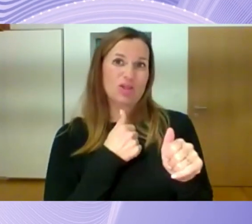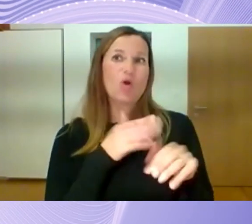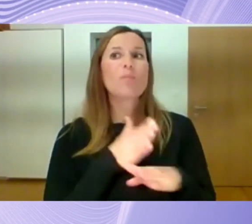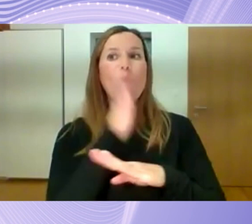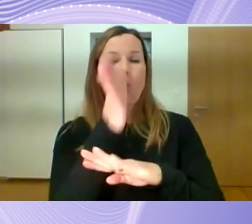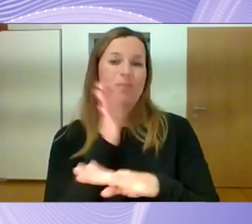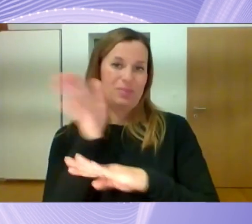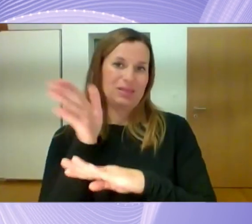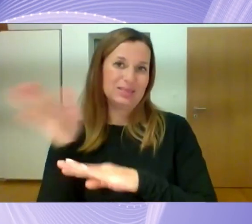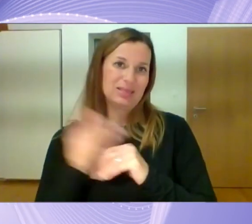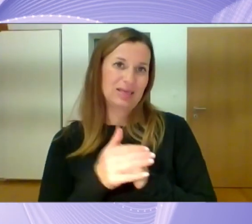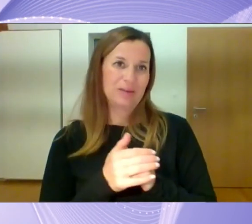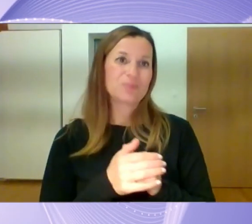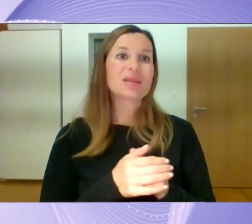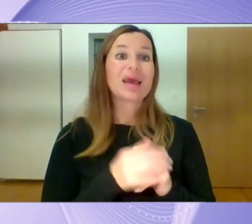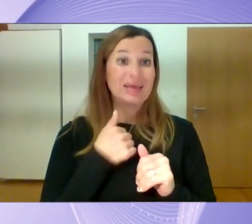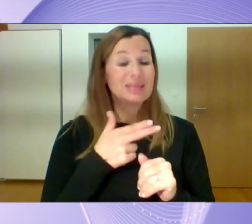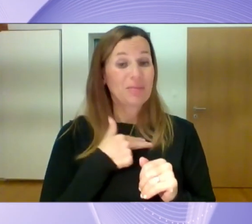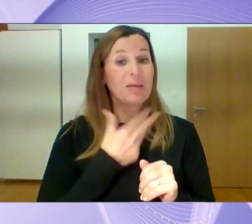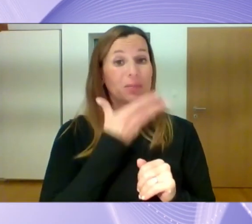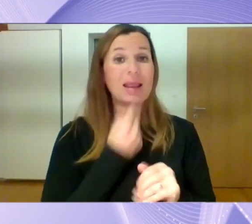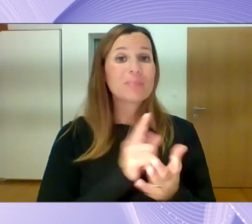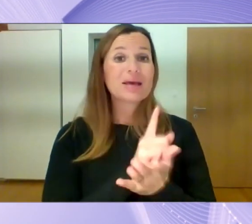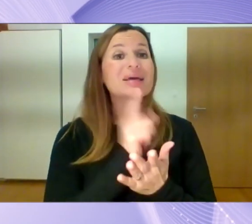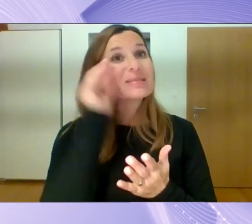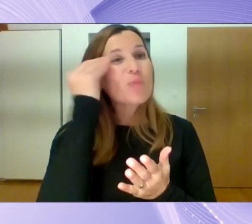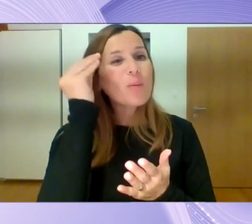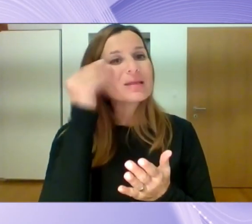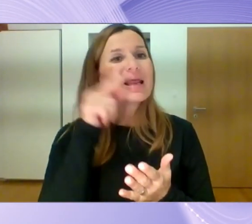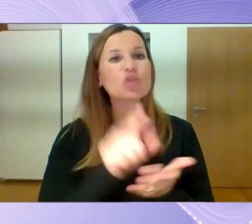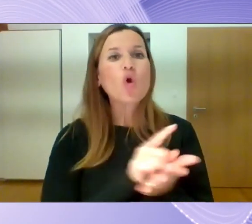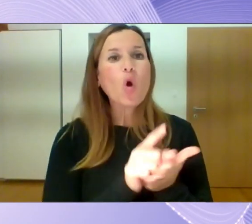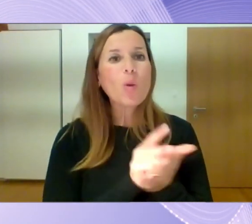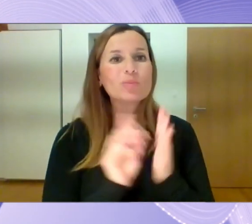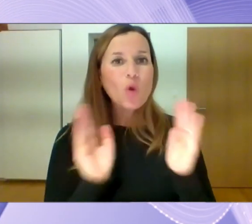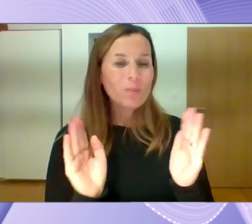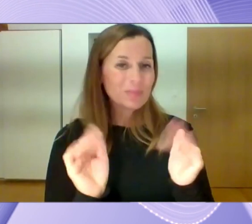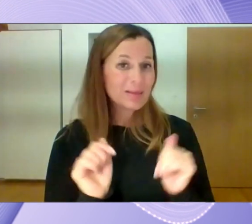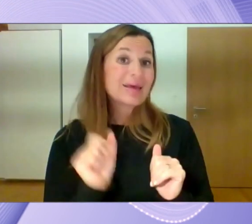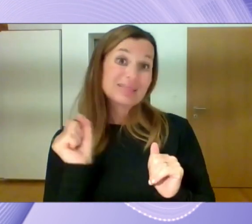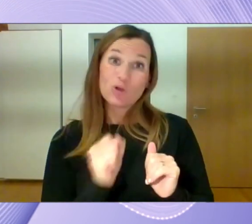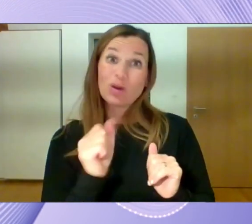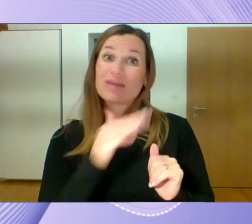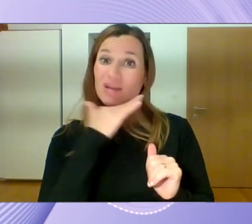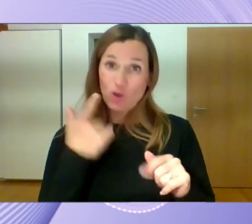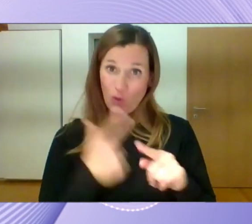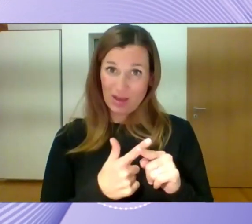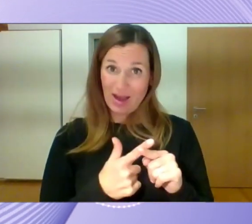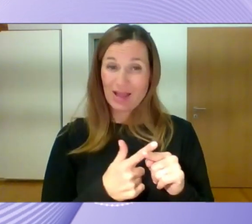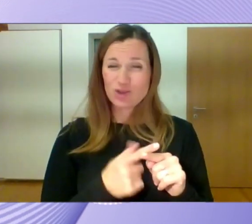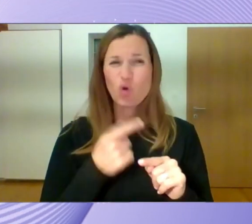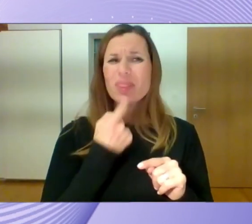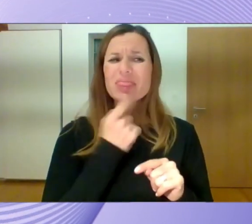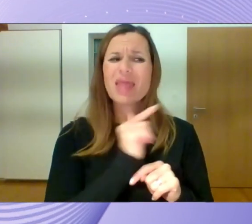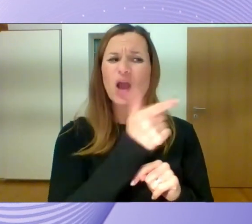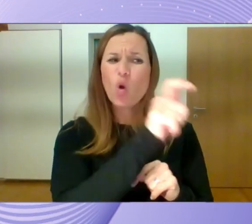to govorim, da imam tudi jaz lepe spomine na to obdobje, je zato, ker velikokrat, ko smo v vlogi, da za nekoga